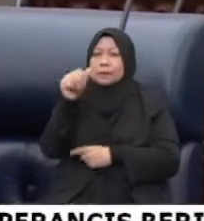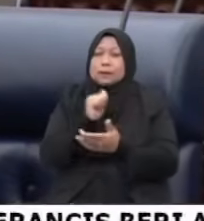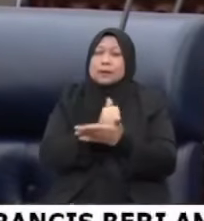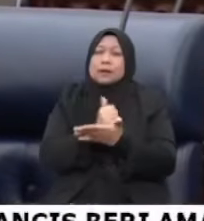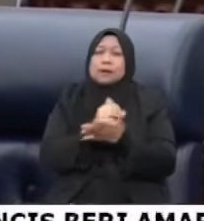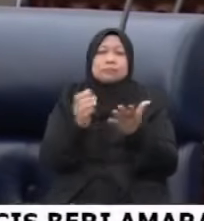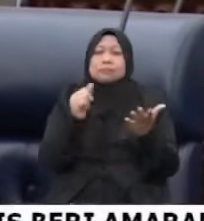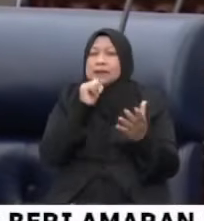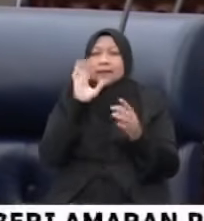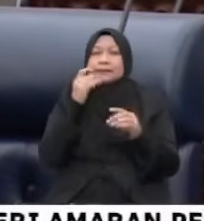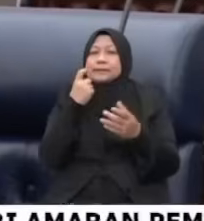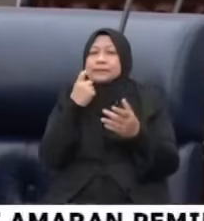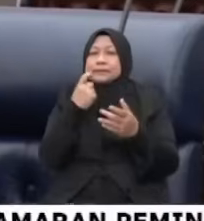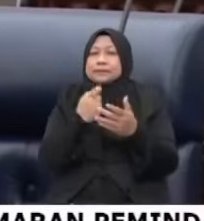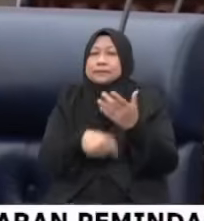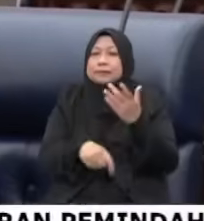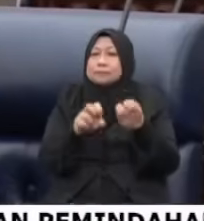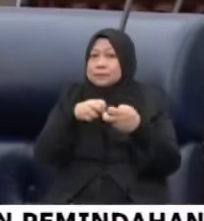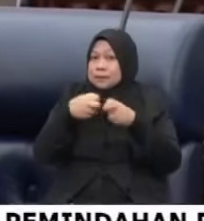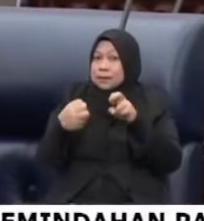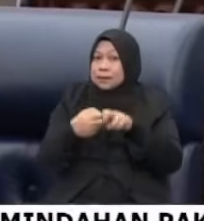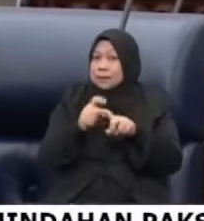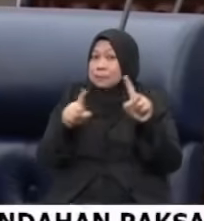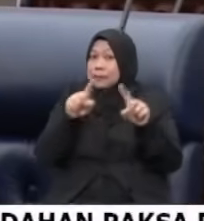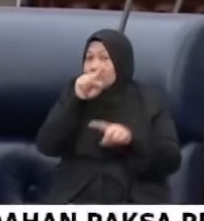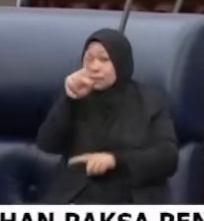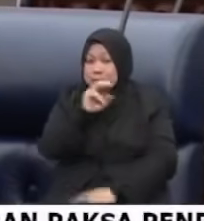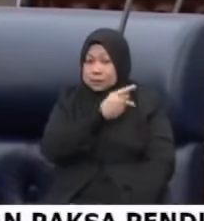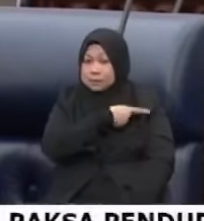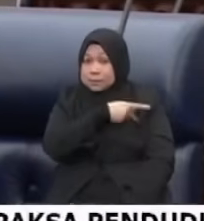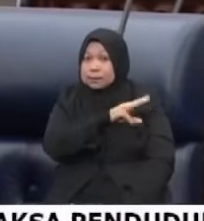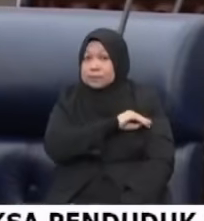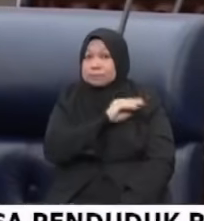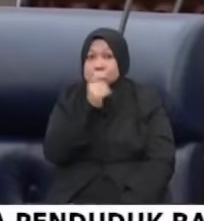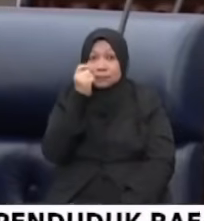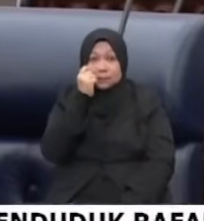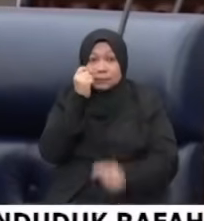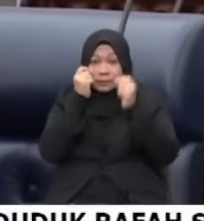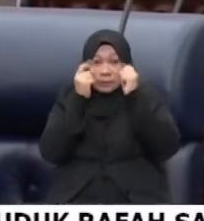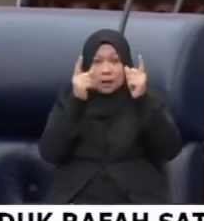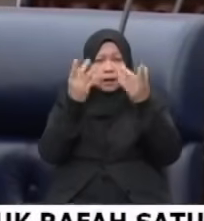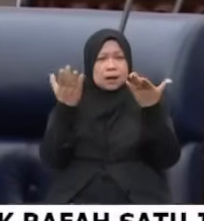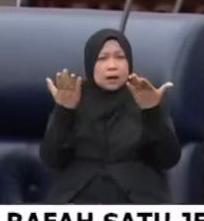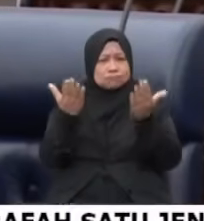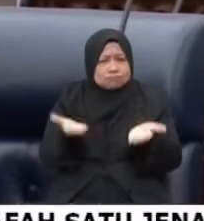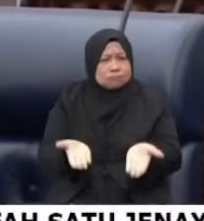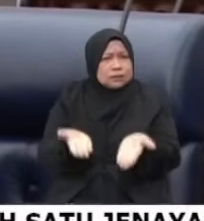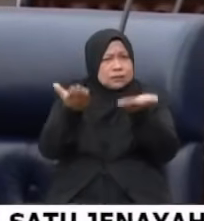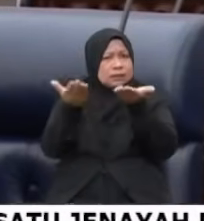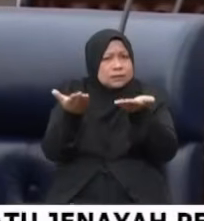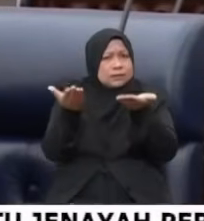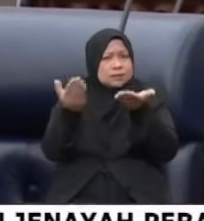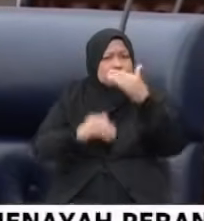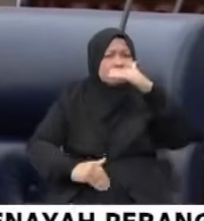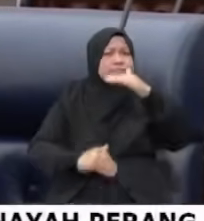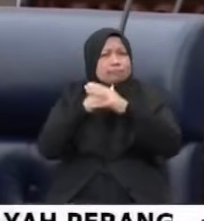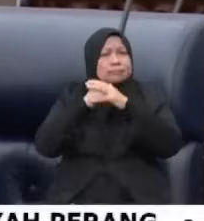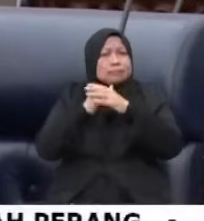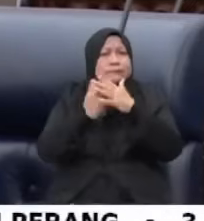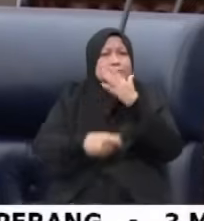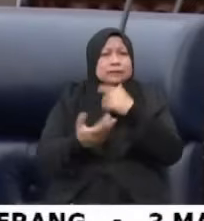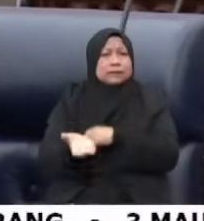tidak terkesan tetapi Adakah Kementerian sedar kerajaan sedar bahawasanya peningkatan inflasi